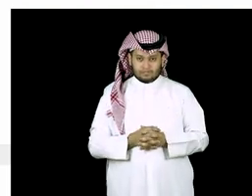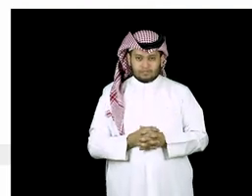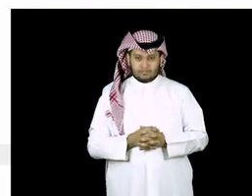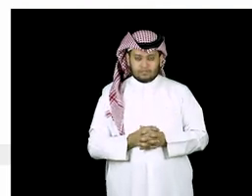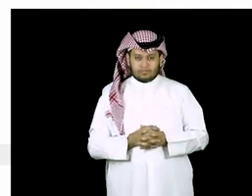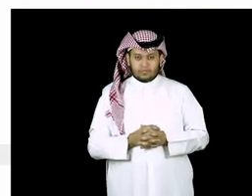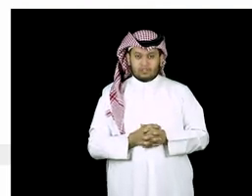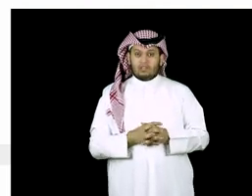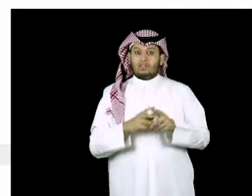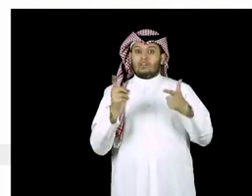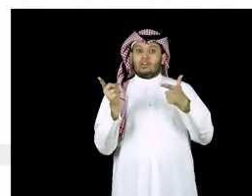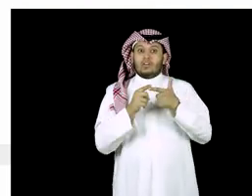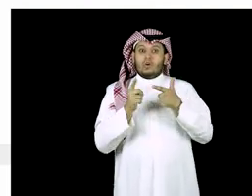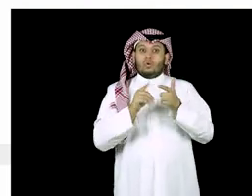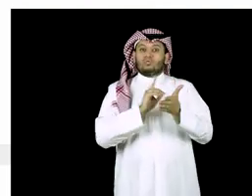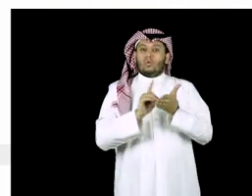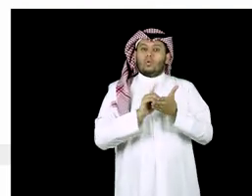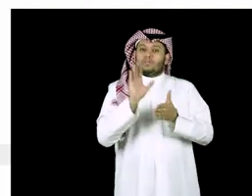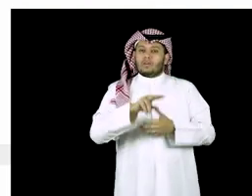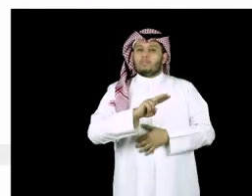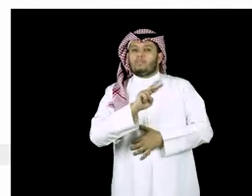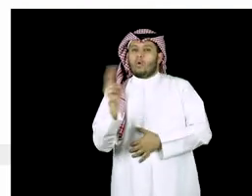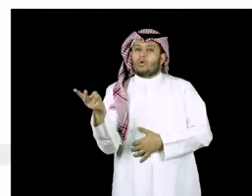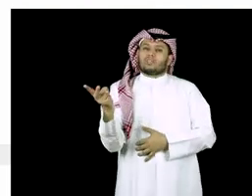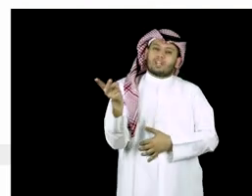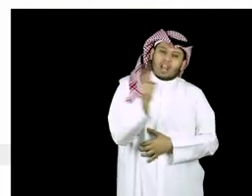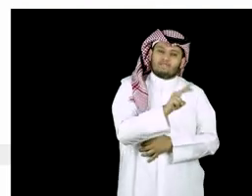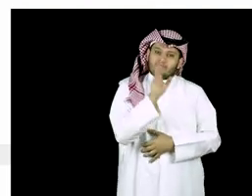ثانيا الشروط المختلف فيها.